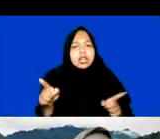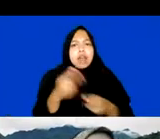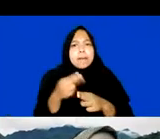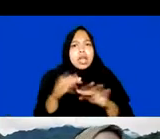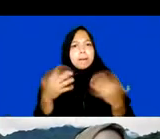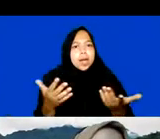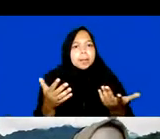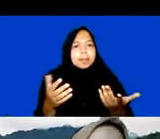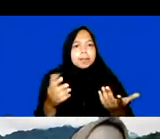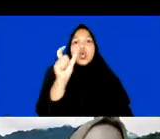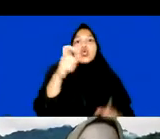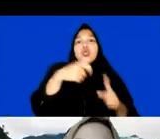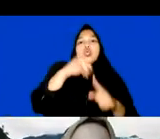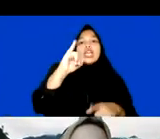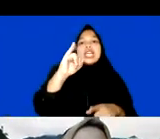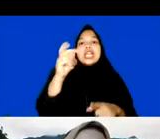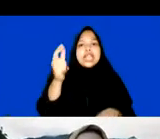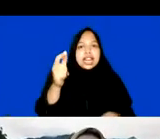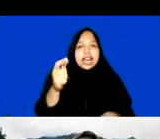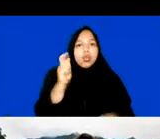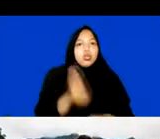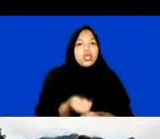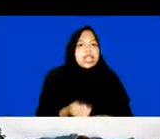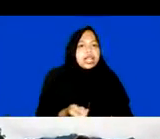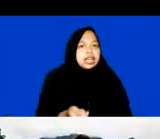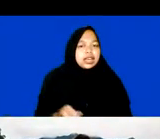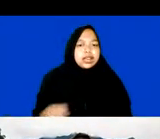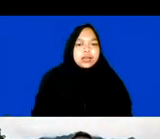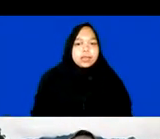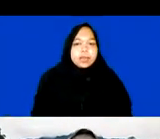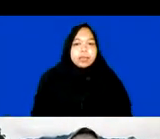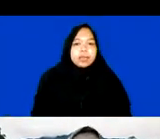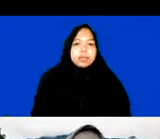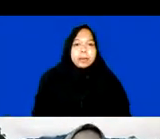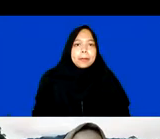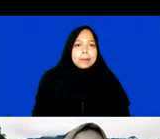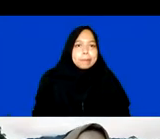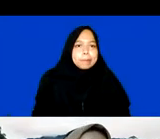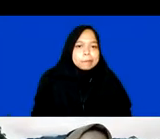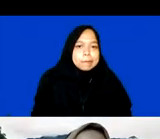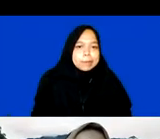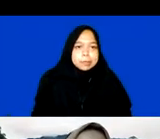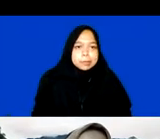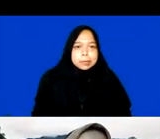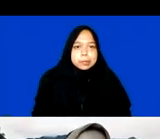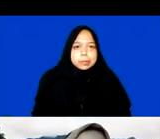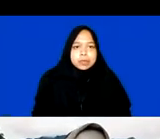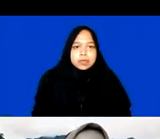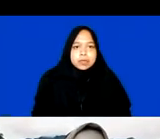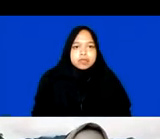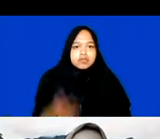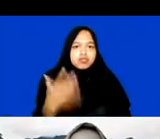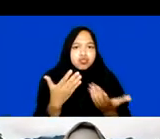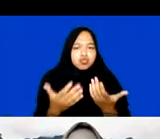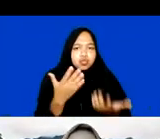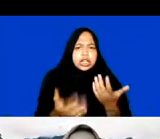Mas ya? Pulling cut. Ukir. Oke. Carving ya. Mungkin bisa